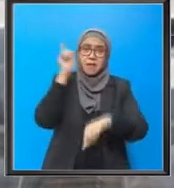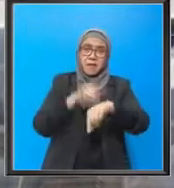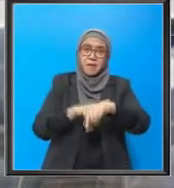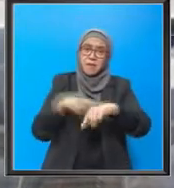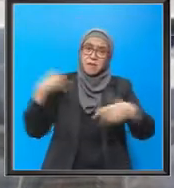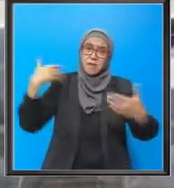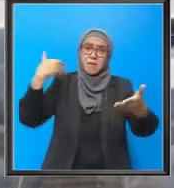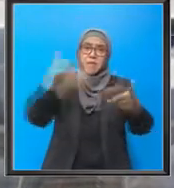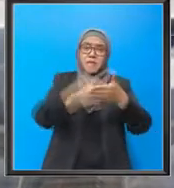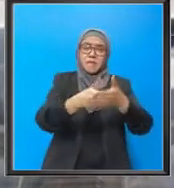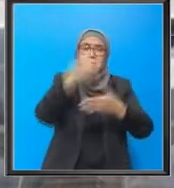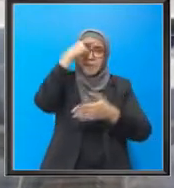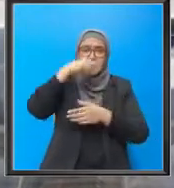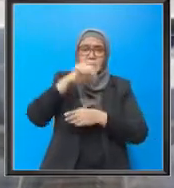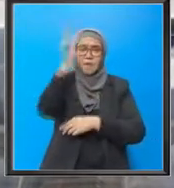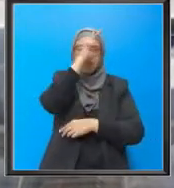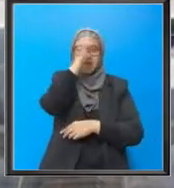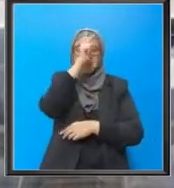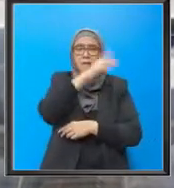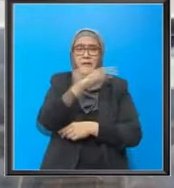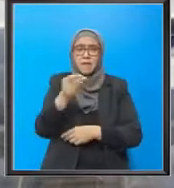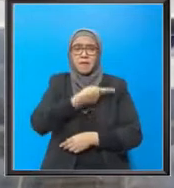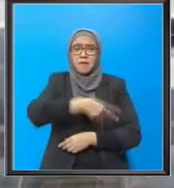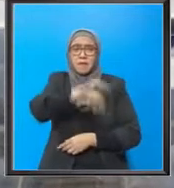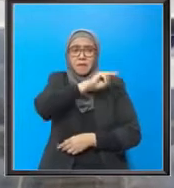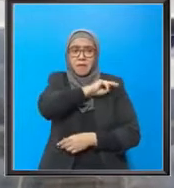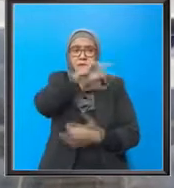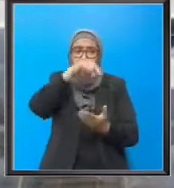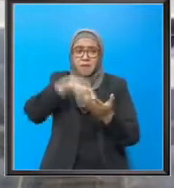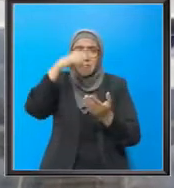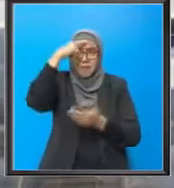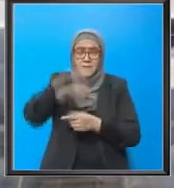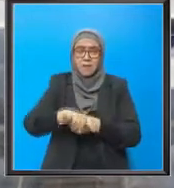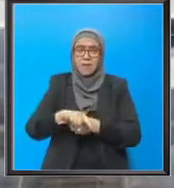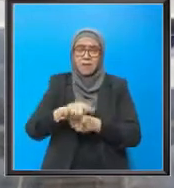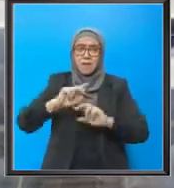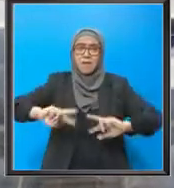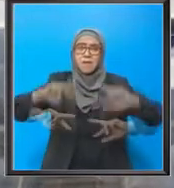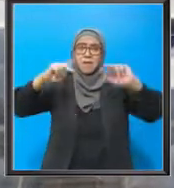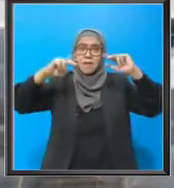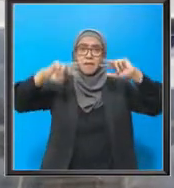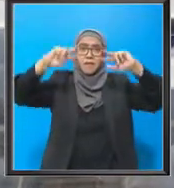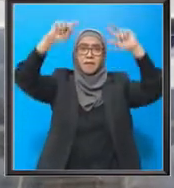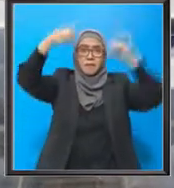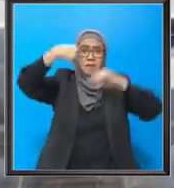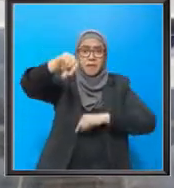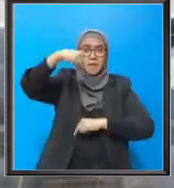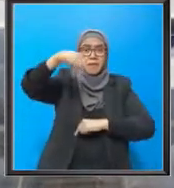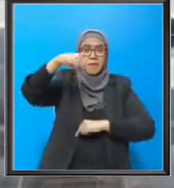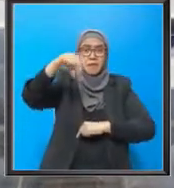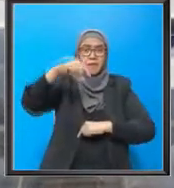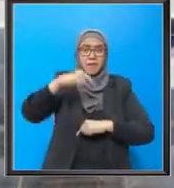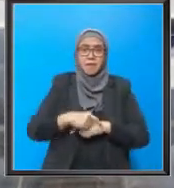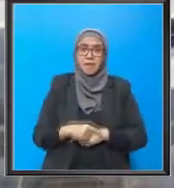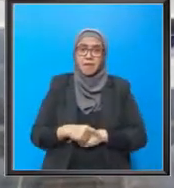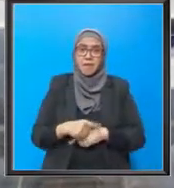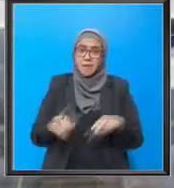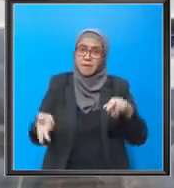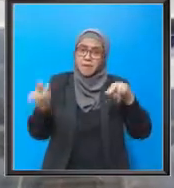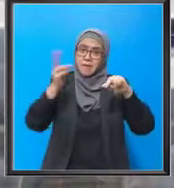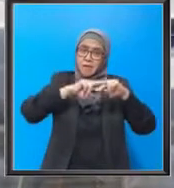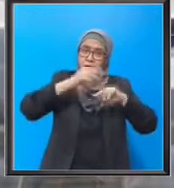sampai untuk kerjaan dan kementerian ini untuk mempertingkatkan quality peningkatan